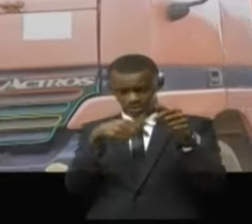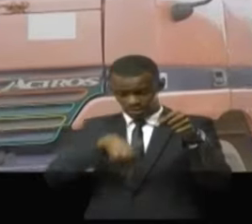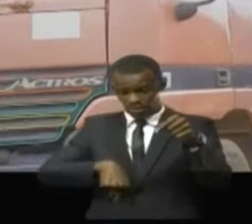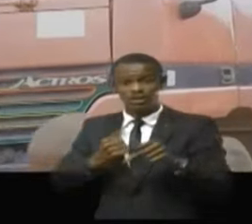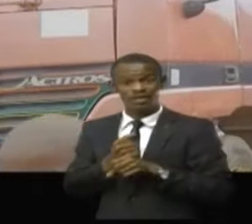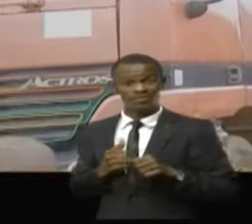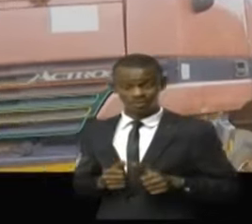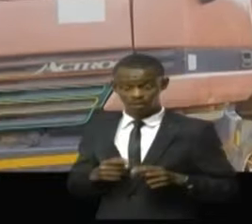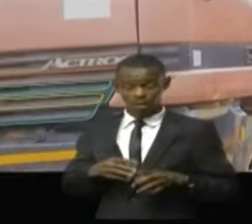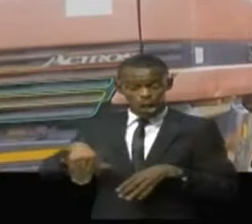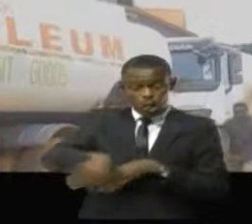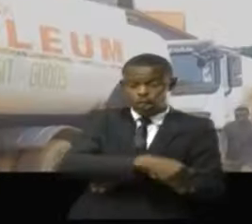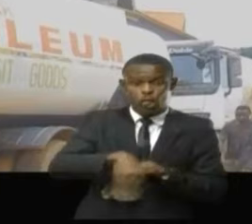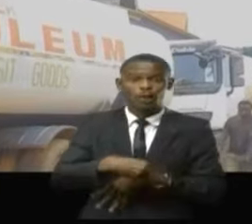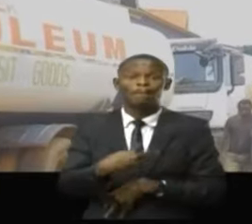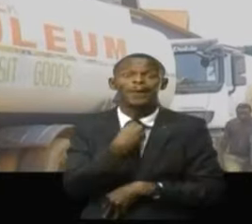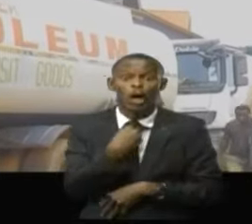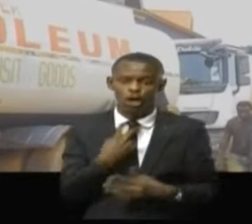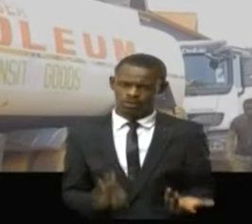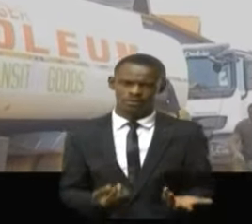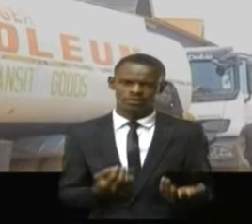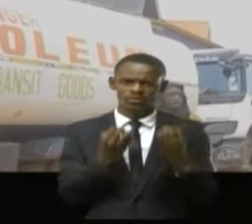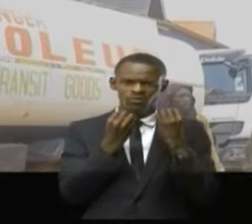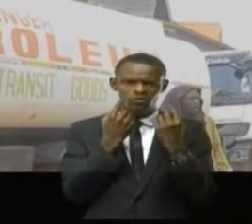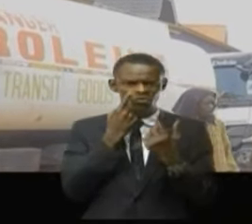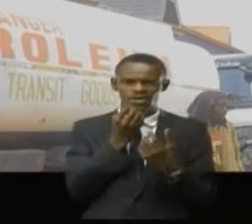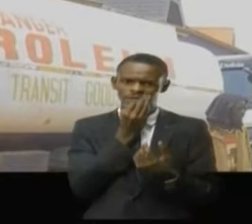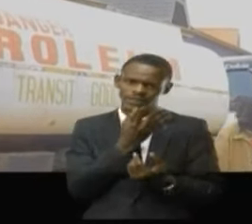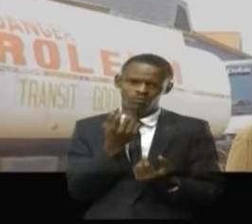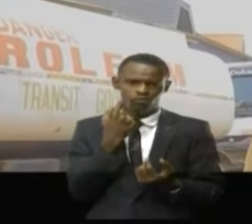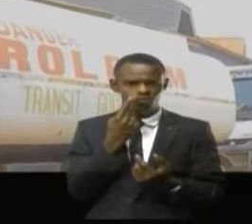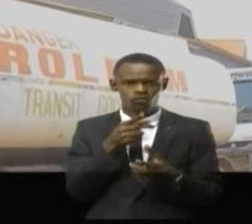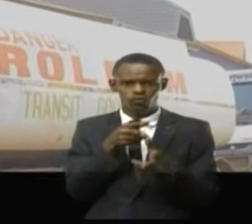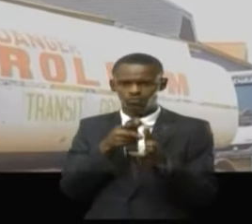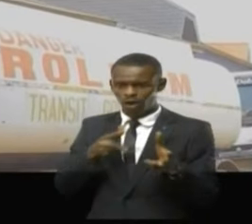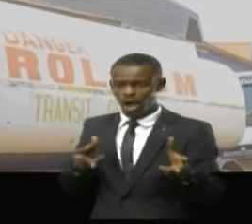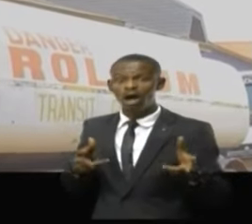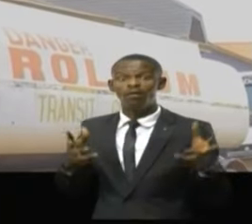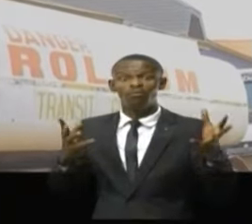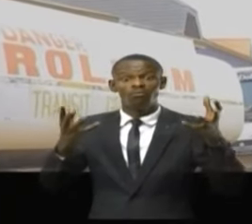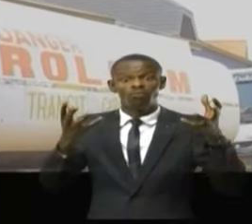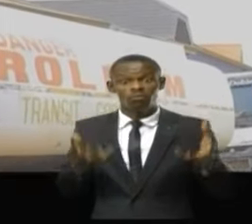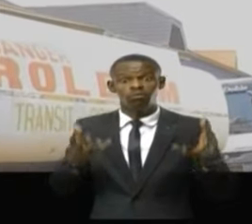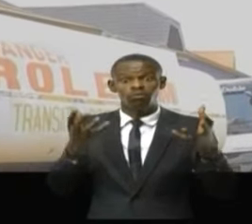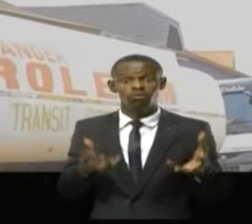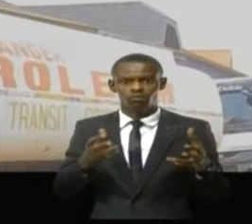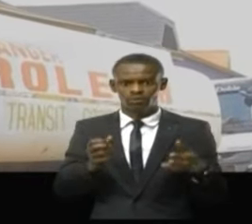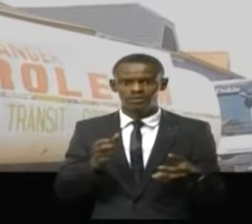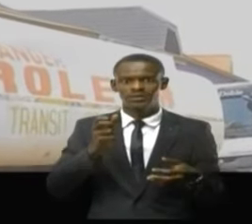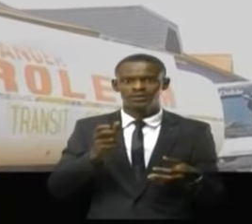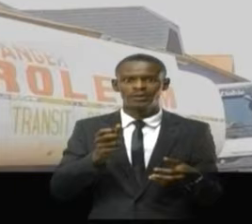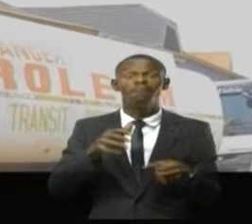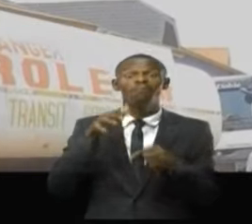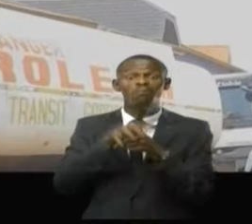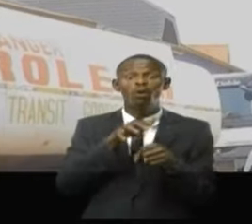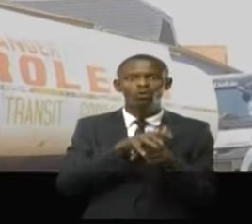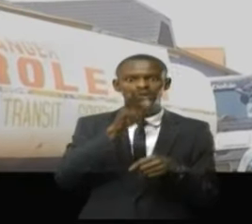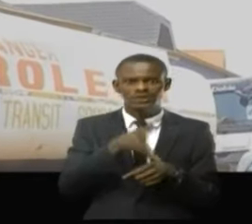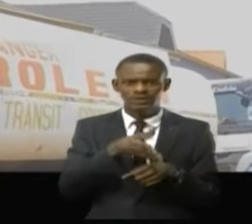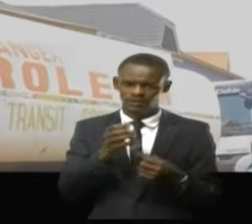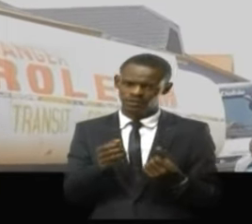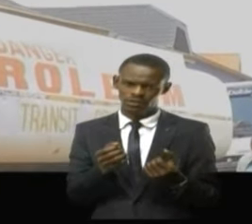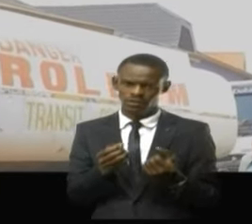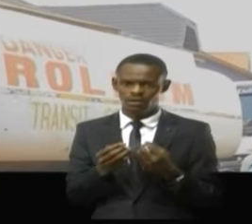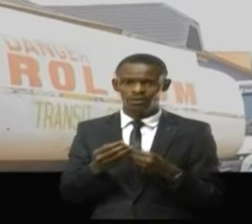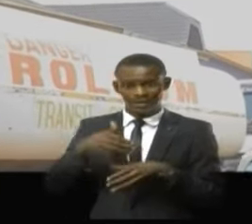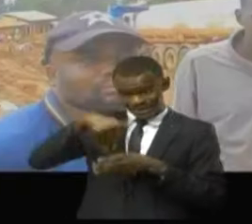Ici, sur place, au-delà de 500 véhicules poids lourds, de citernes et autres sont stationnés, de l'OPA jusqu'à Kwadolé,